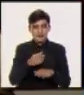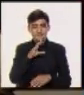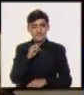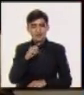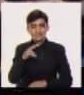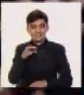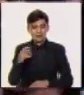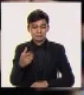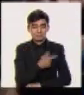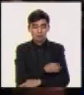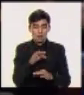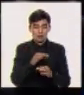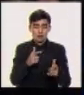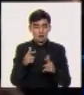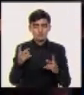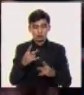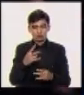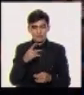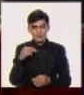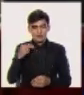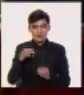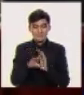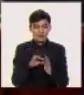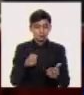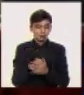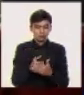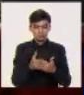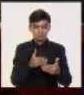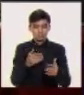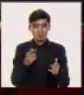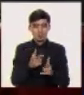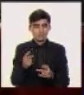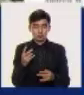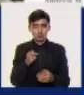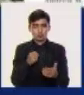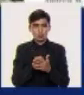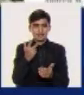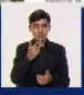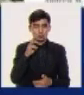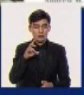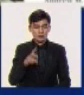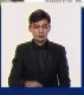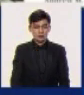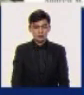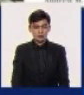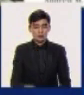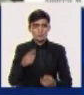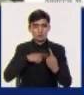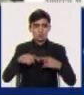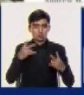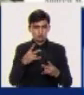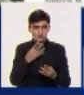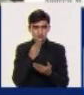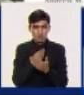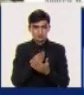вакцина должна быть готова к применению в преддверии президентских выборов до 3 ноября. Мне надо иметь возможность